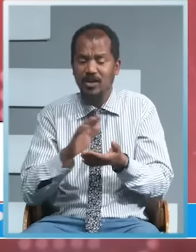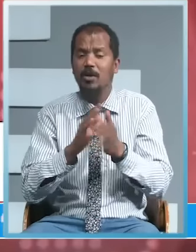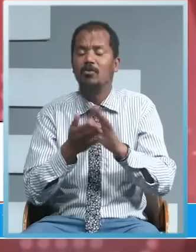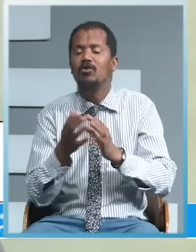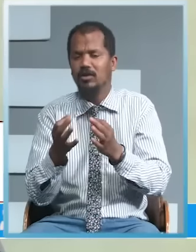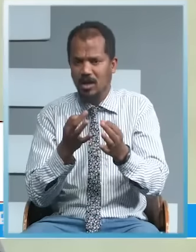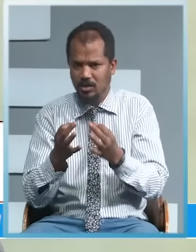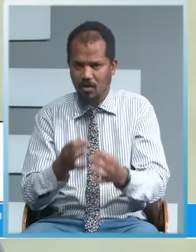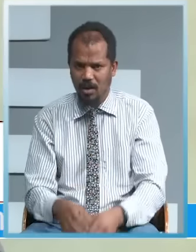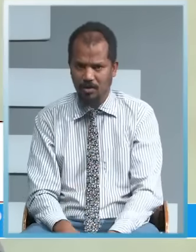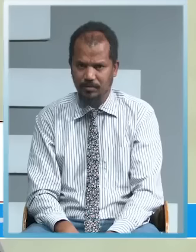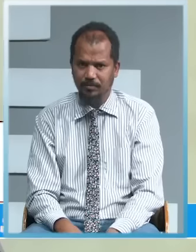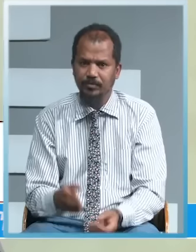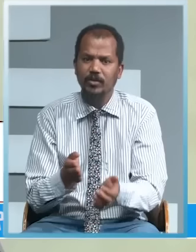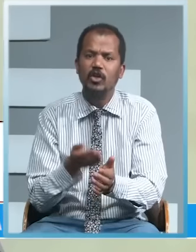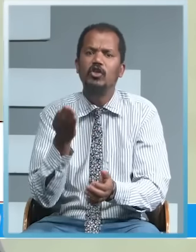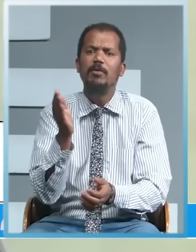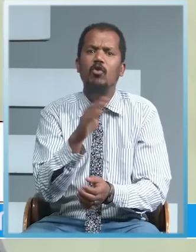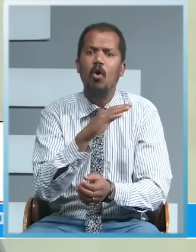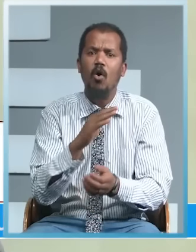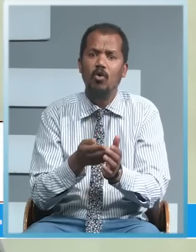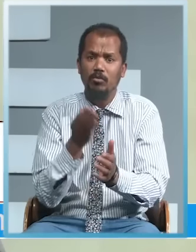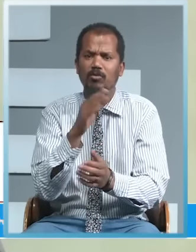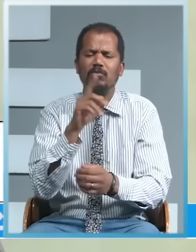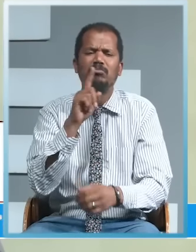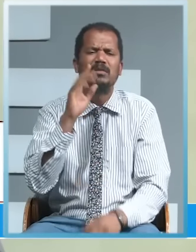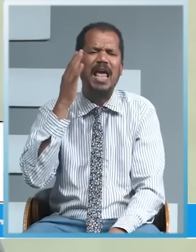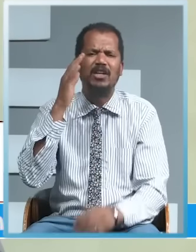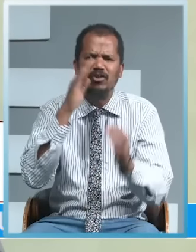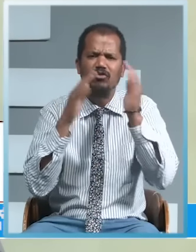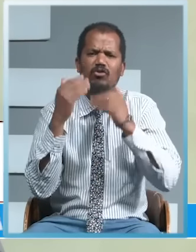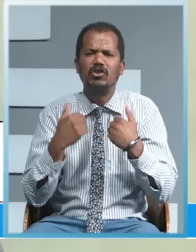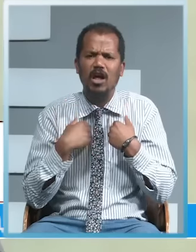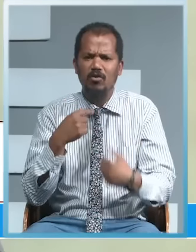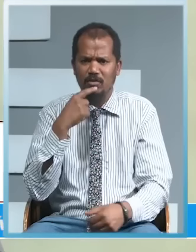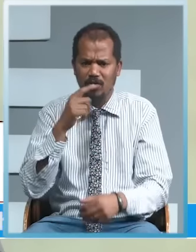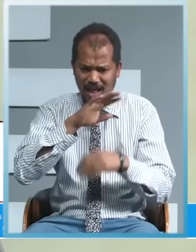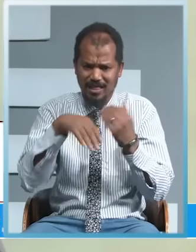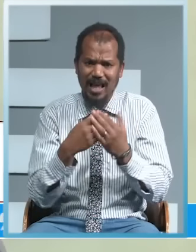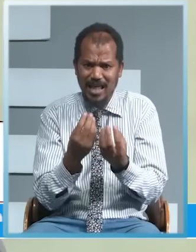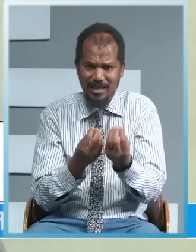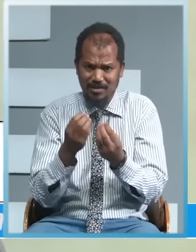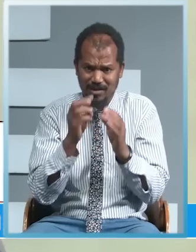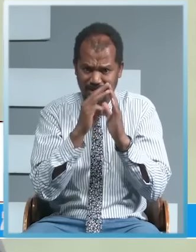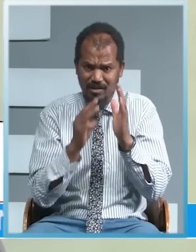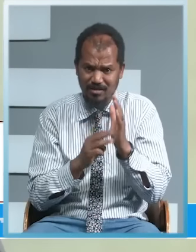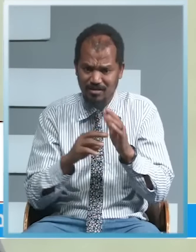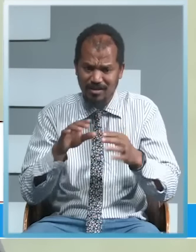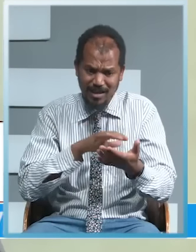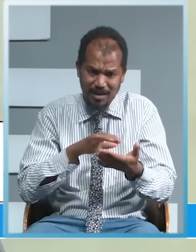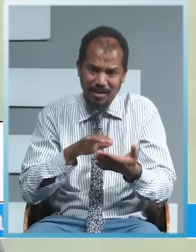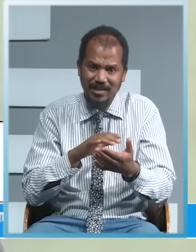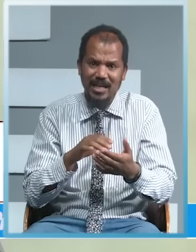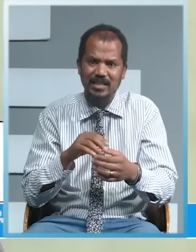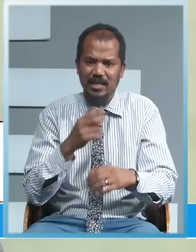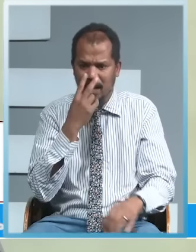እንደሚሆን ገልጸዋል። የሲሚንቶ ግብይት ላይ ምን አይነት ችግሮች አሉ ብለን አጠቃላይ ግብይት ስርዓቱን የማጥናት